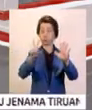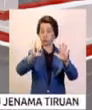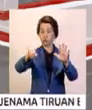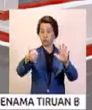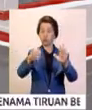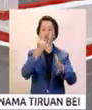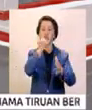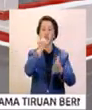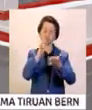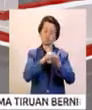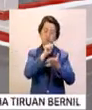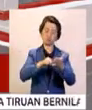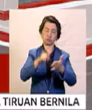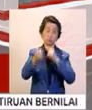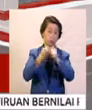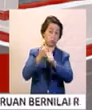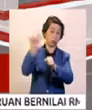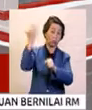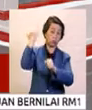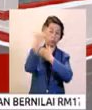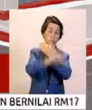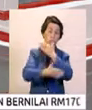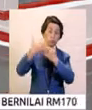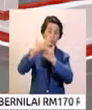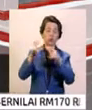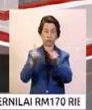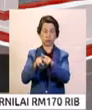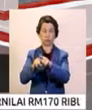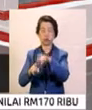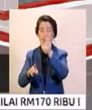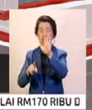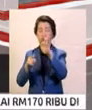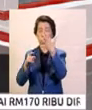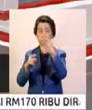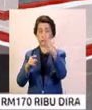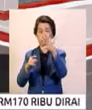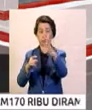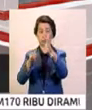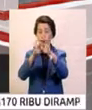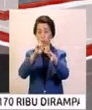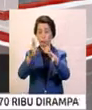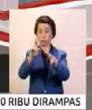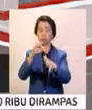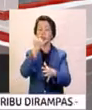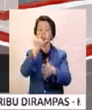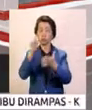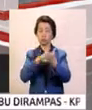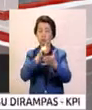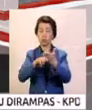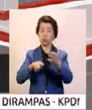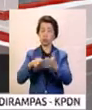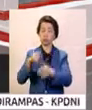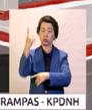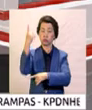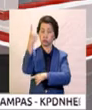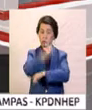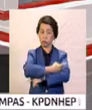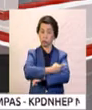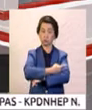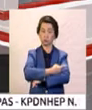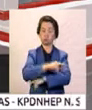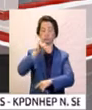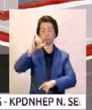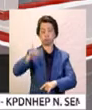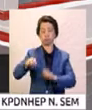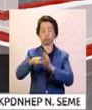juta saman tahun lalu seluruh negara bersamaan dengan 15,000 saman sehari. Ya, menurut pengarahnya Dato'